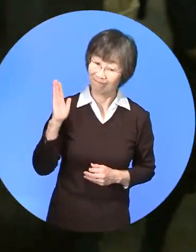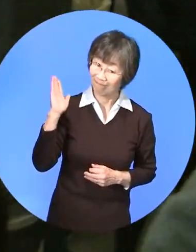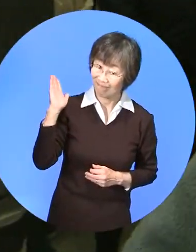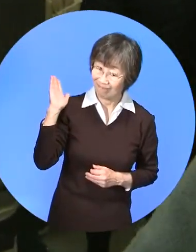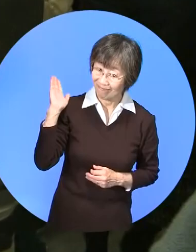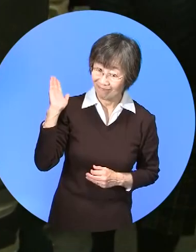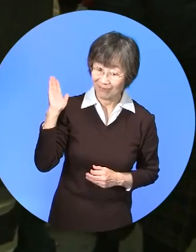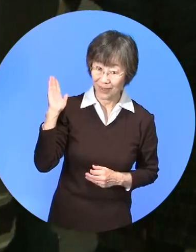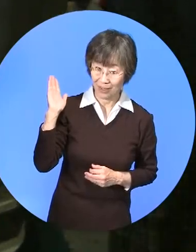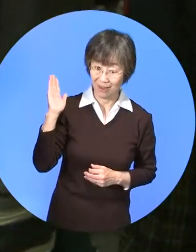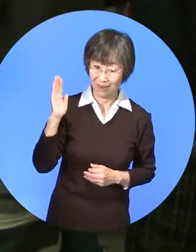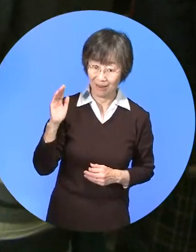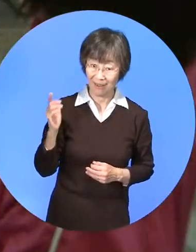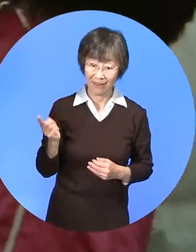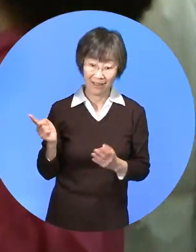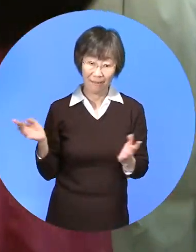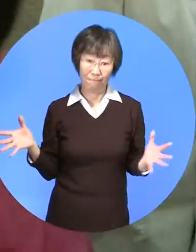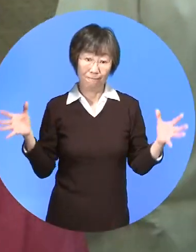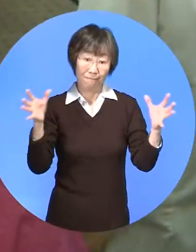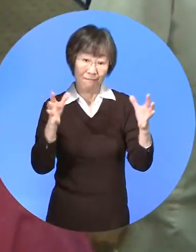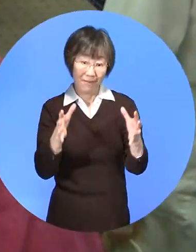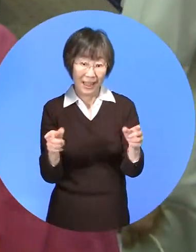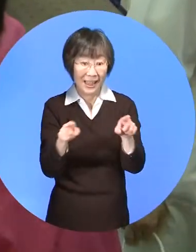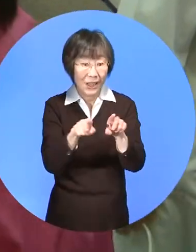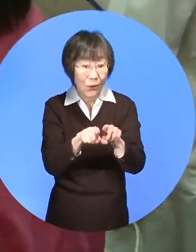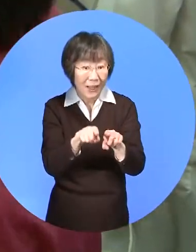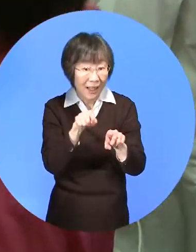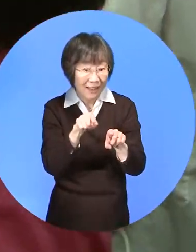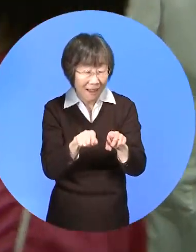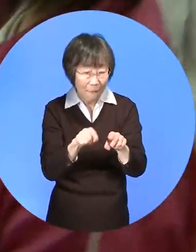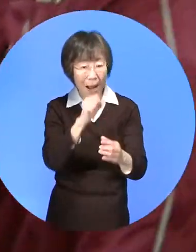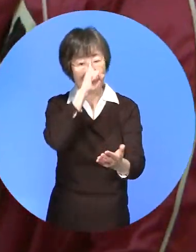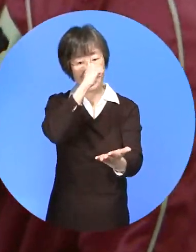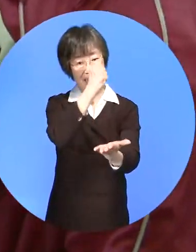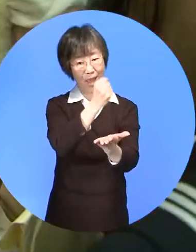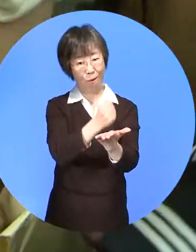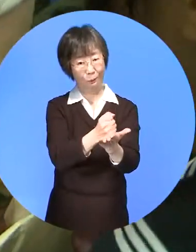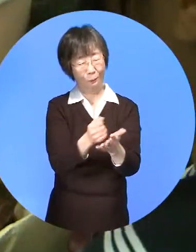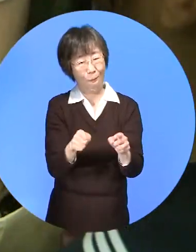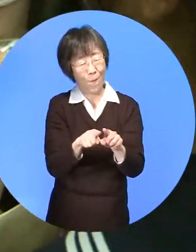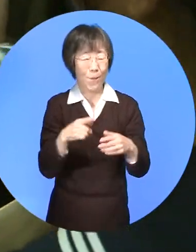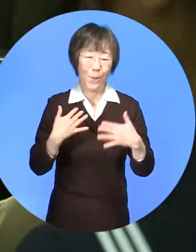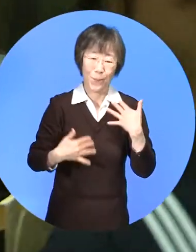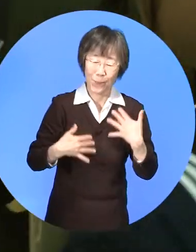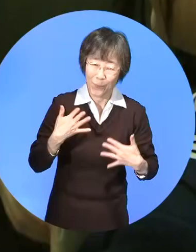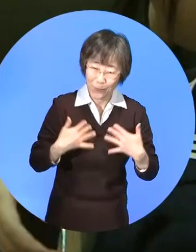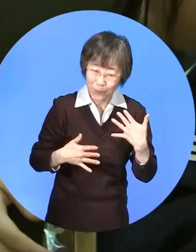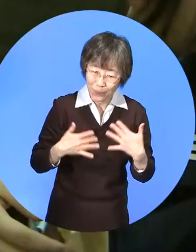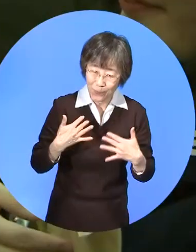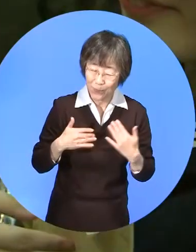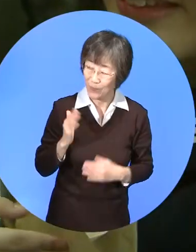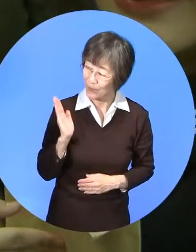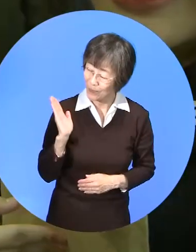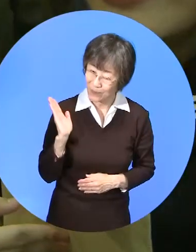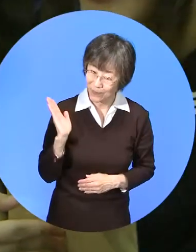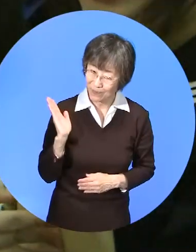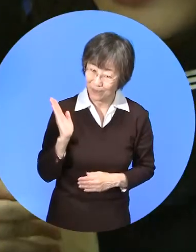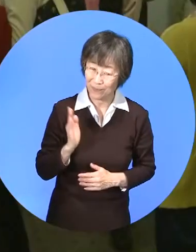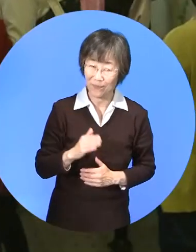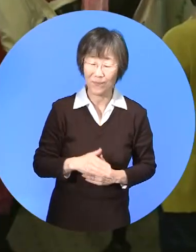また舞台終了後のロビーでは、出演者と来場者が一緒にミュージカルの成功を喜び合っていました